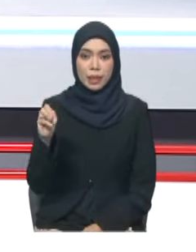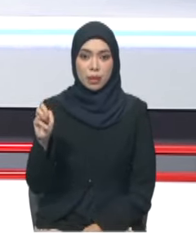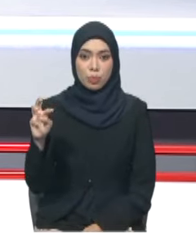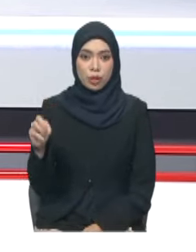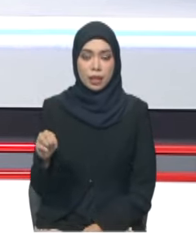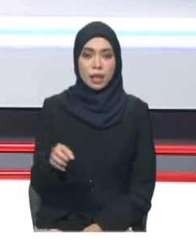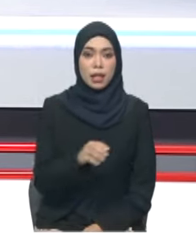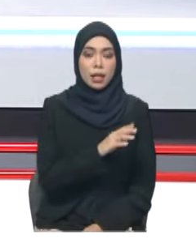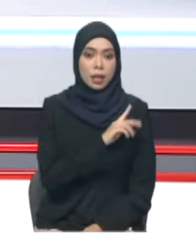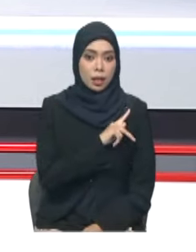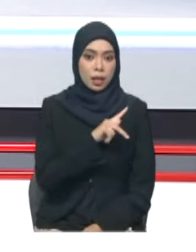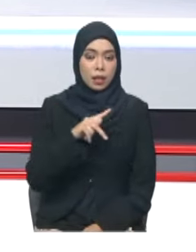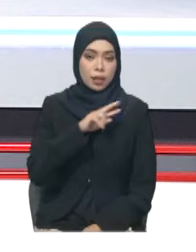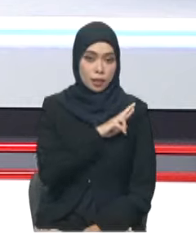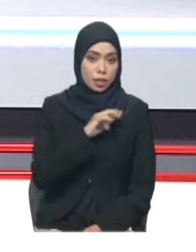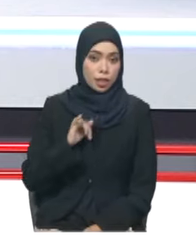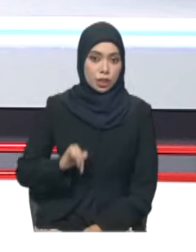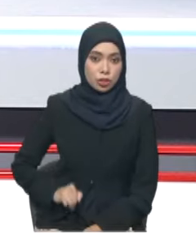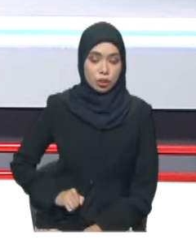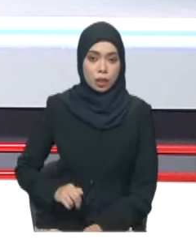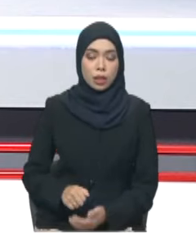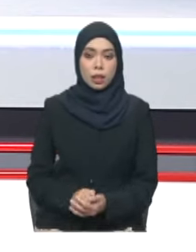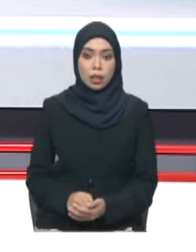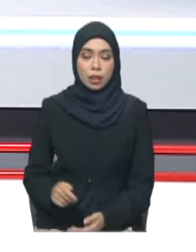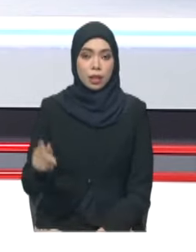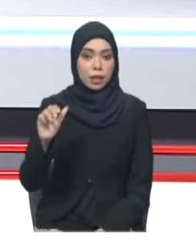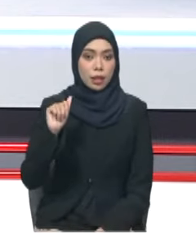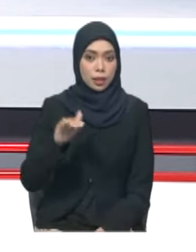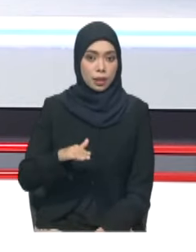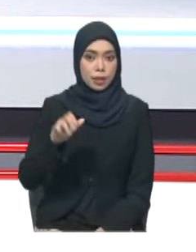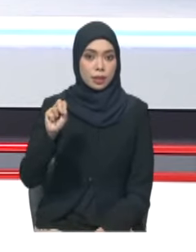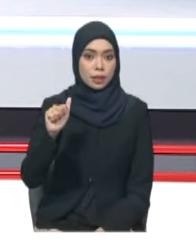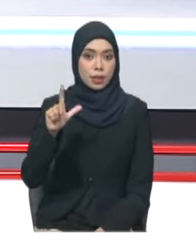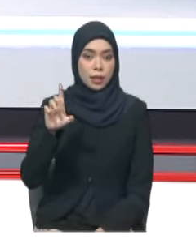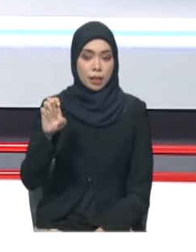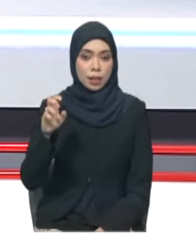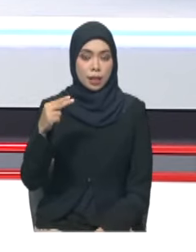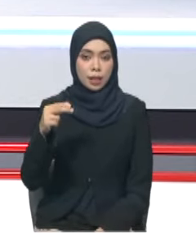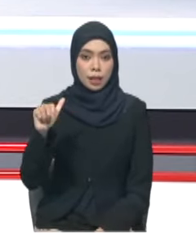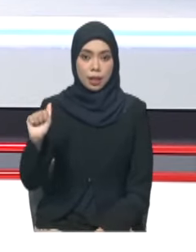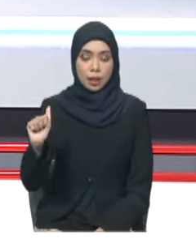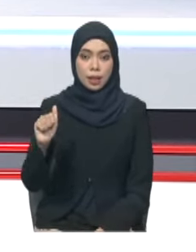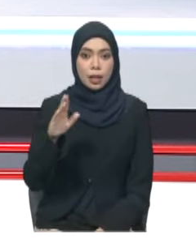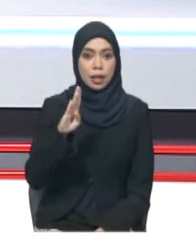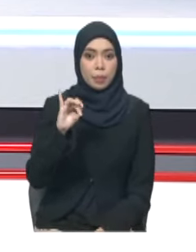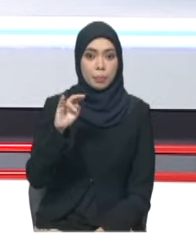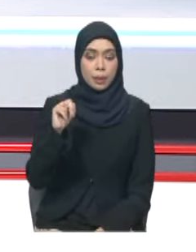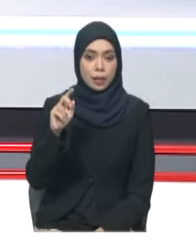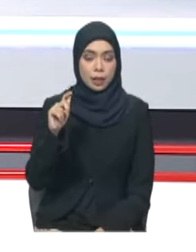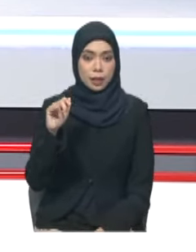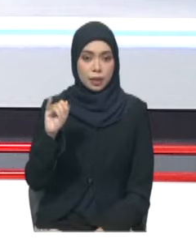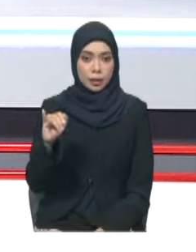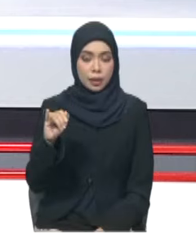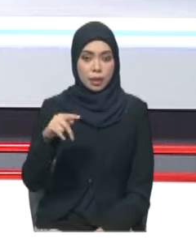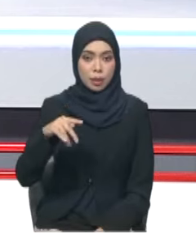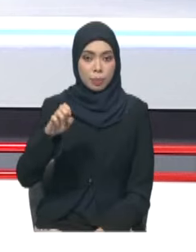Paduka Seri Baginda Raja Isteri Pangeran Anak Hajah Saleha binti Almarhum Pangeran Pemanca, Pangeran Anak Haji Muhammad